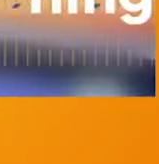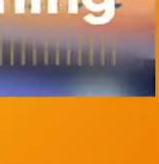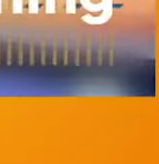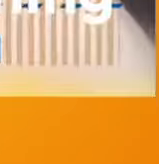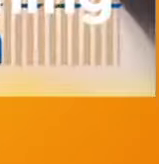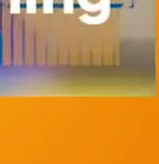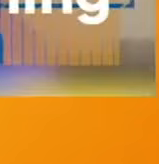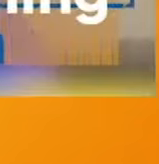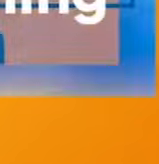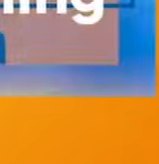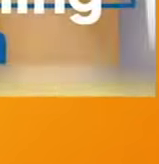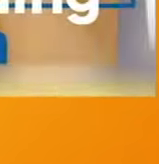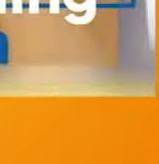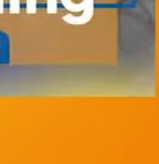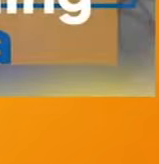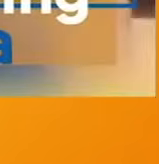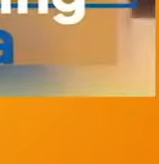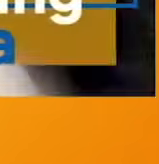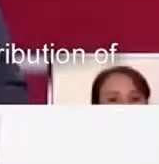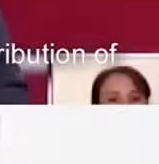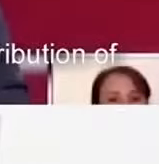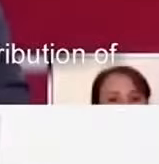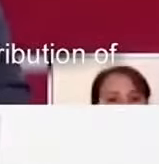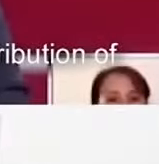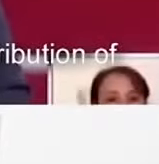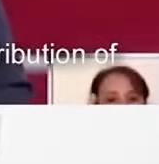ng makabuluhang balita at impormasyon.